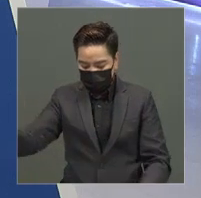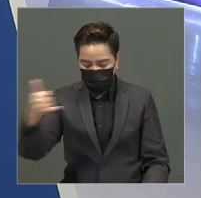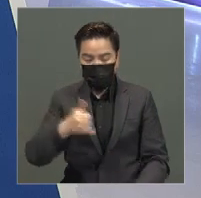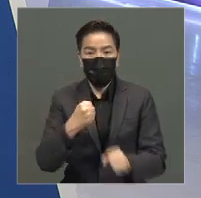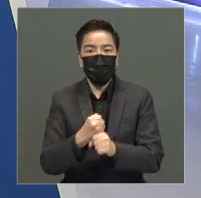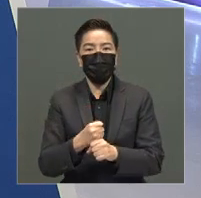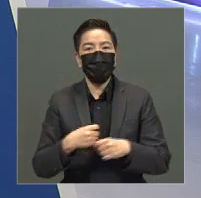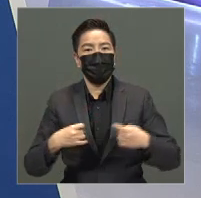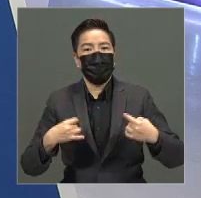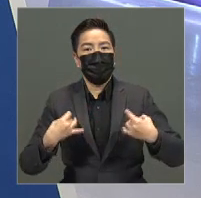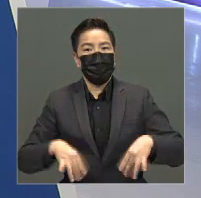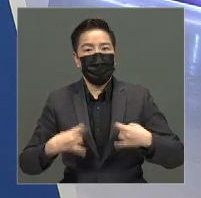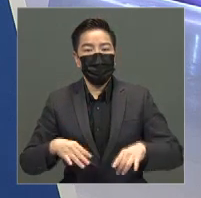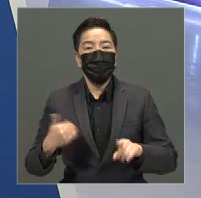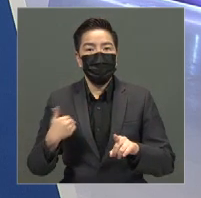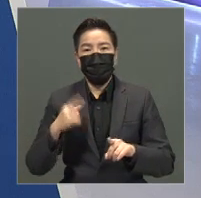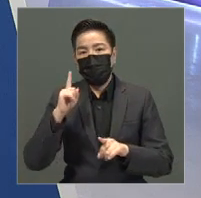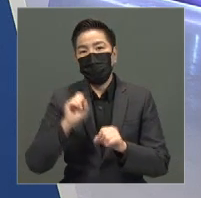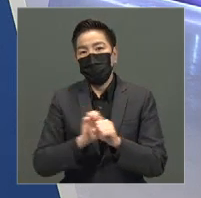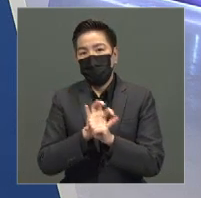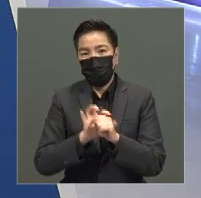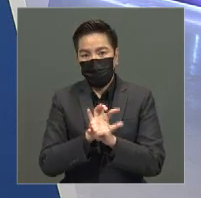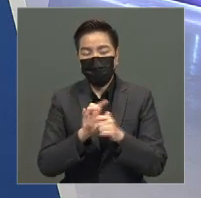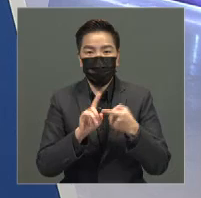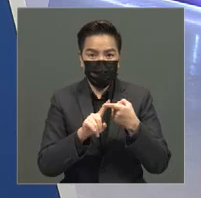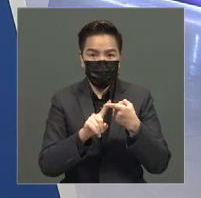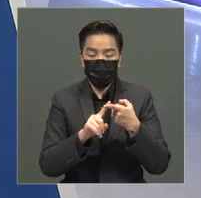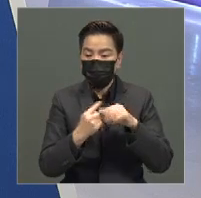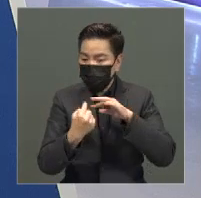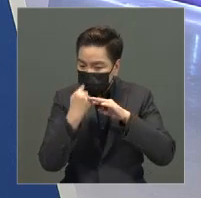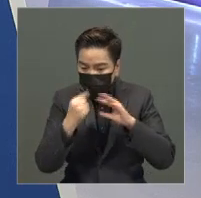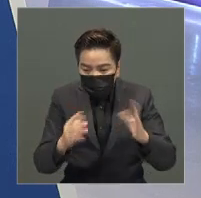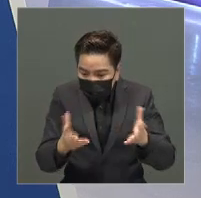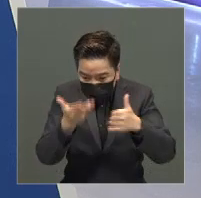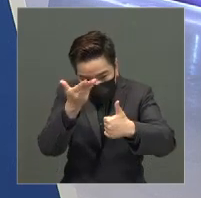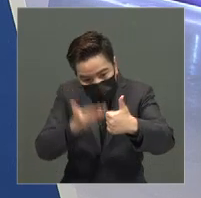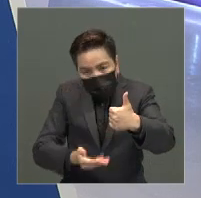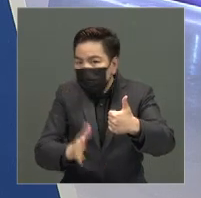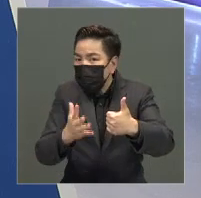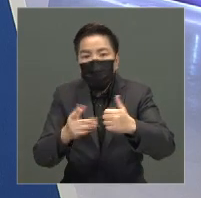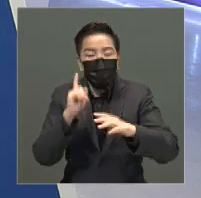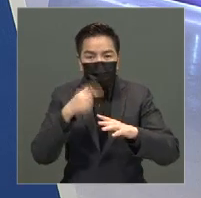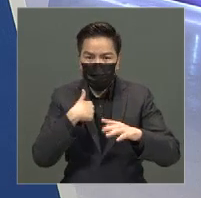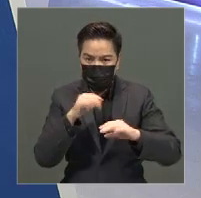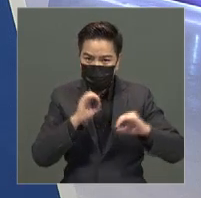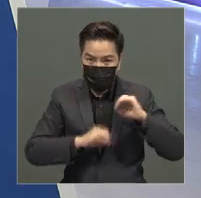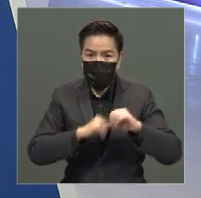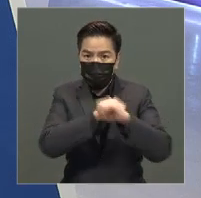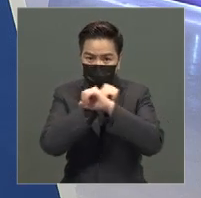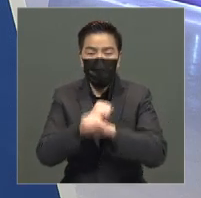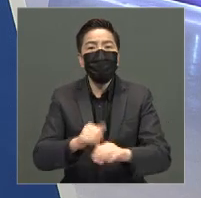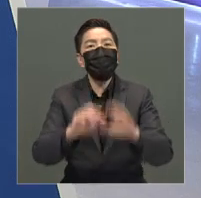นะเกี่ยวกับเรื่องของโควิด-19 เพราะหนึ่งแหละแน่นอนที่สุดไม่ได้มีการตรวจไงนะคะอันนี้ก็เพื่อเป็นการป้องกันโร